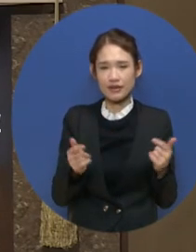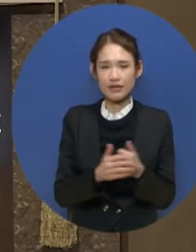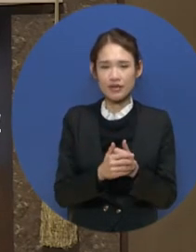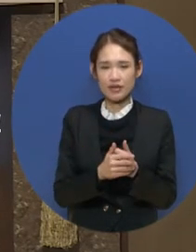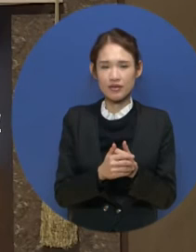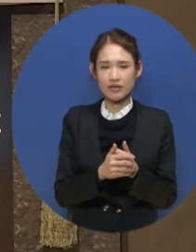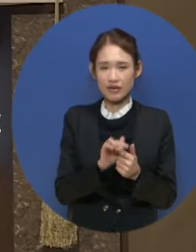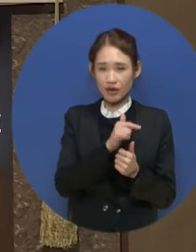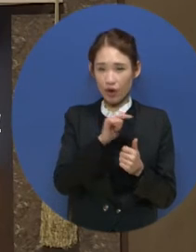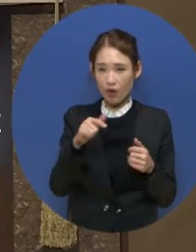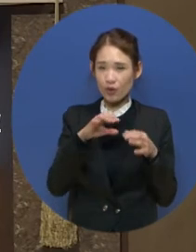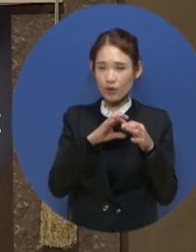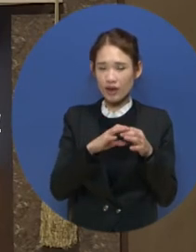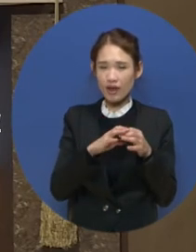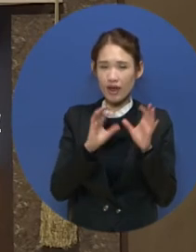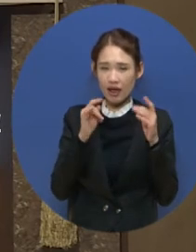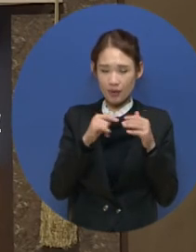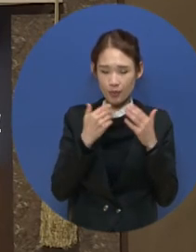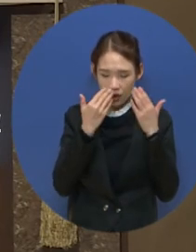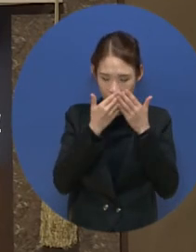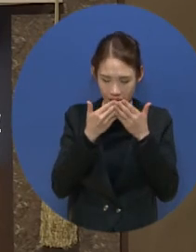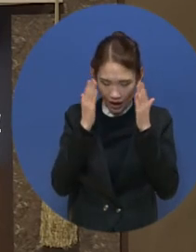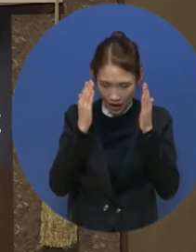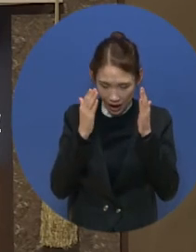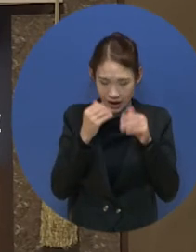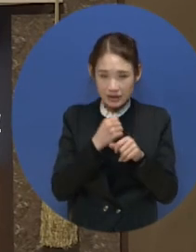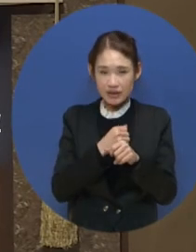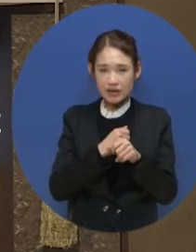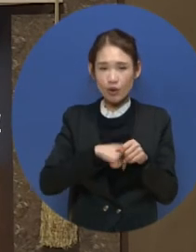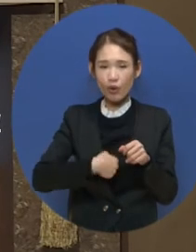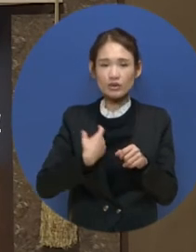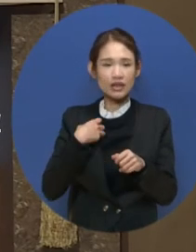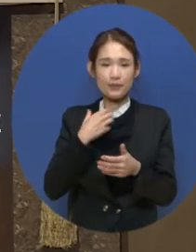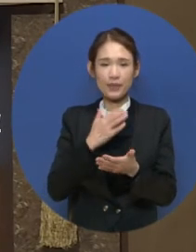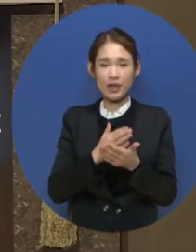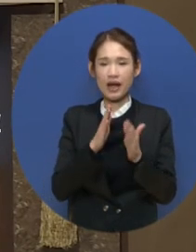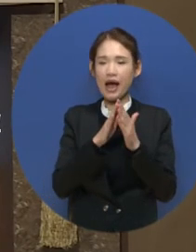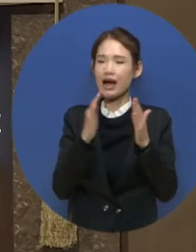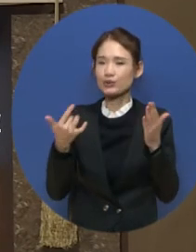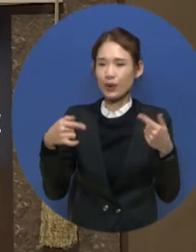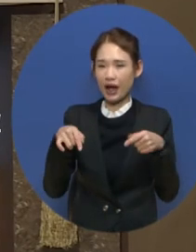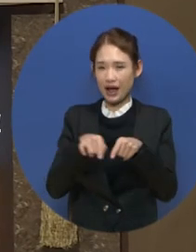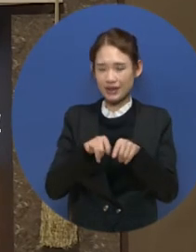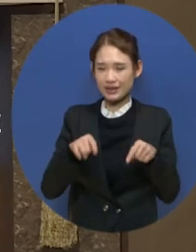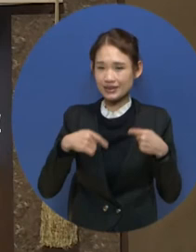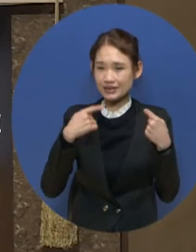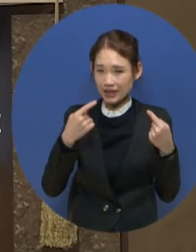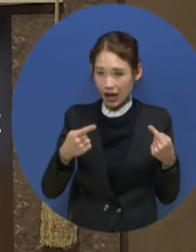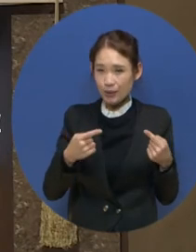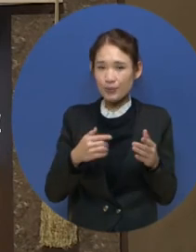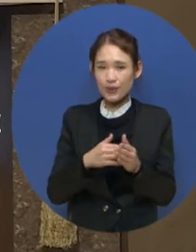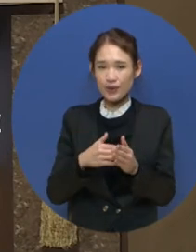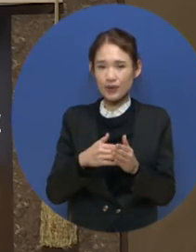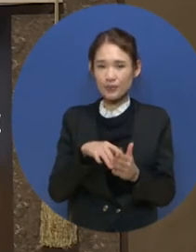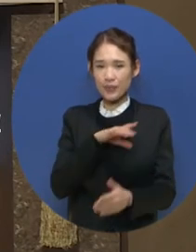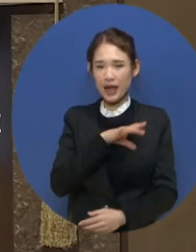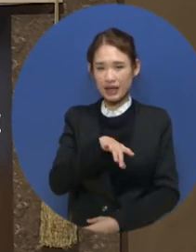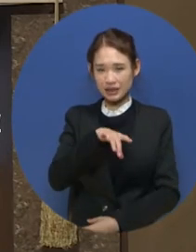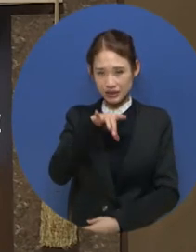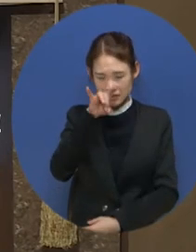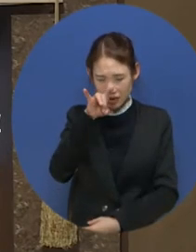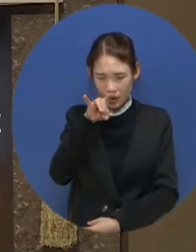걸 통해서 아이가 학습도 하고 학습을 하는데 혼자 하지 않고 가족이 다 하게 됐어요 그래서 처음에